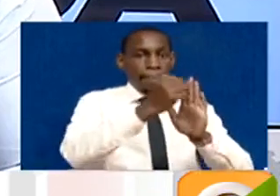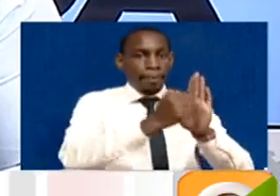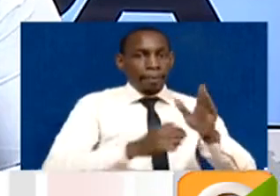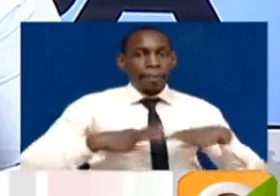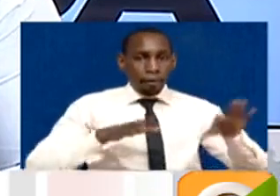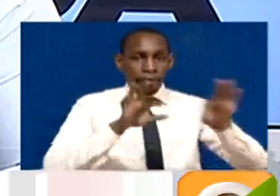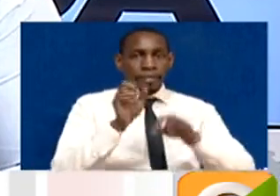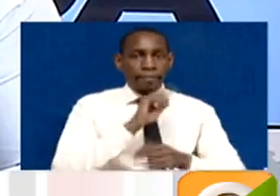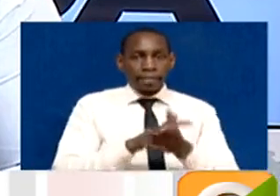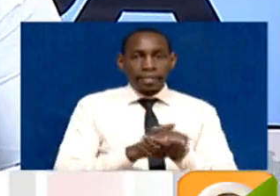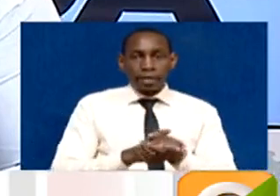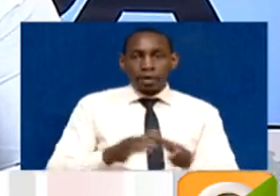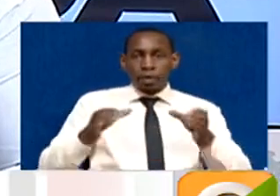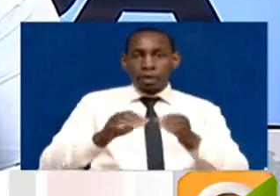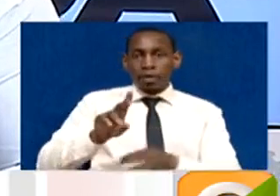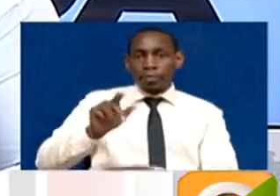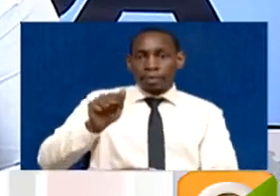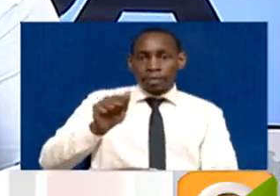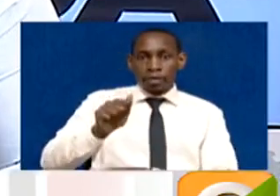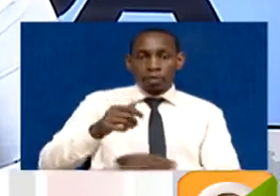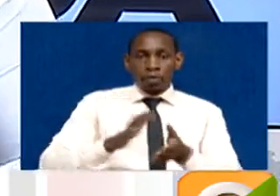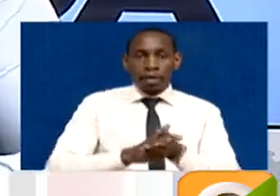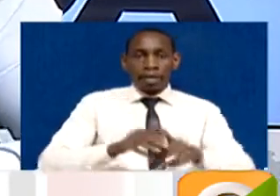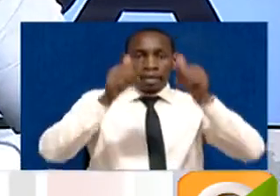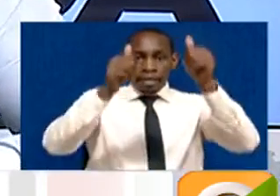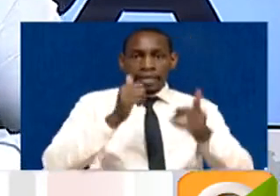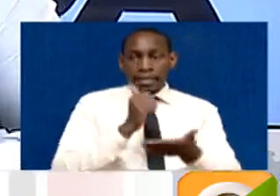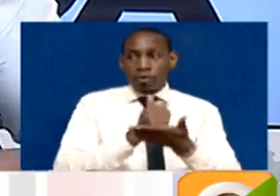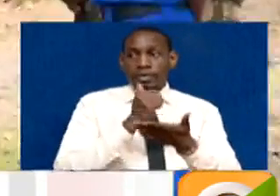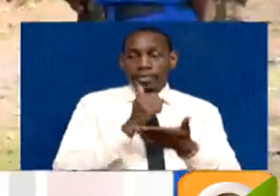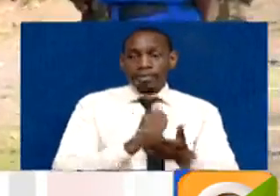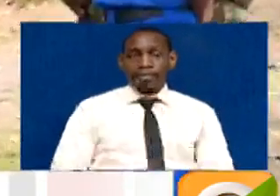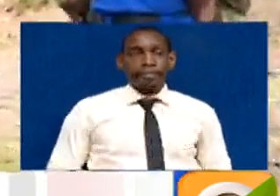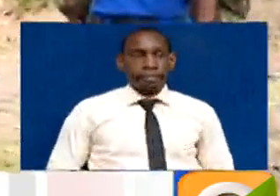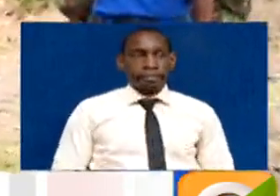ya walioteuliwa kupitia chama cha UDA kwenye gazeti rasmi la serikali.